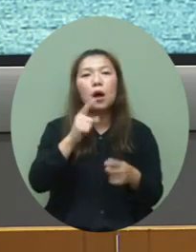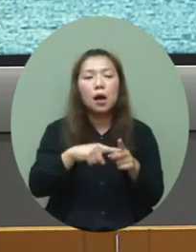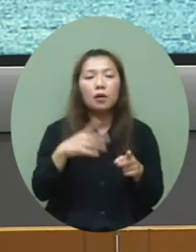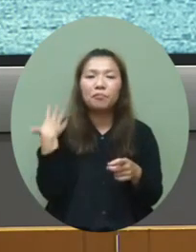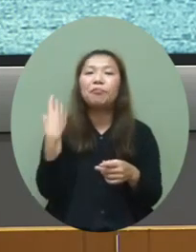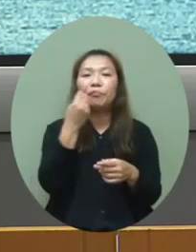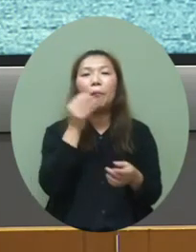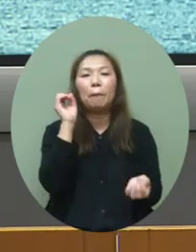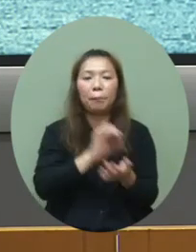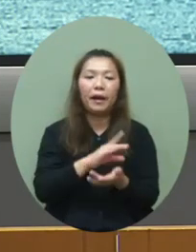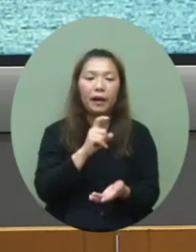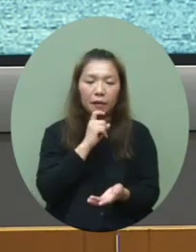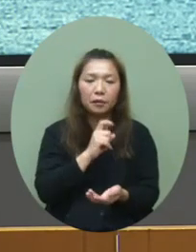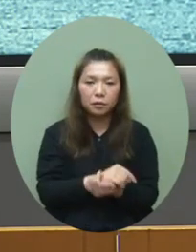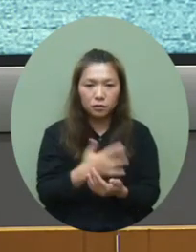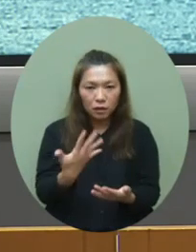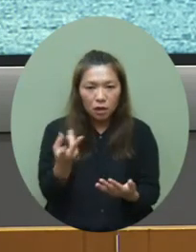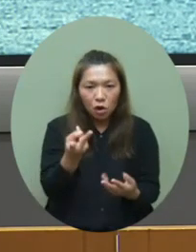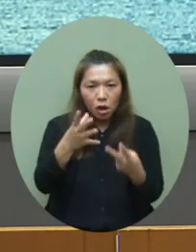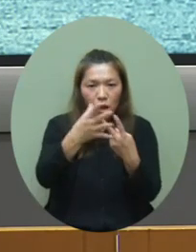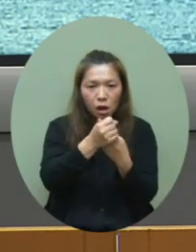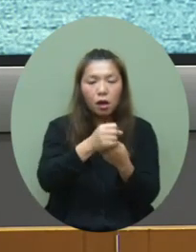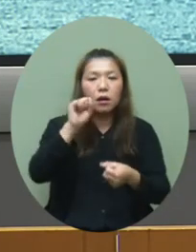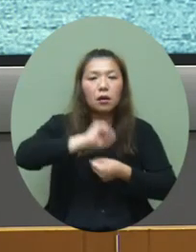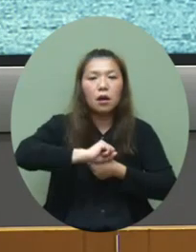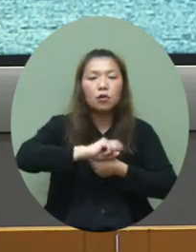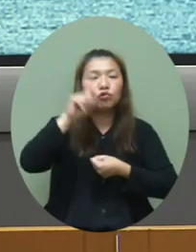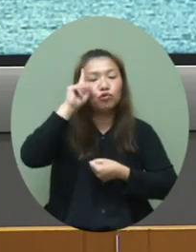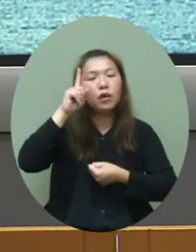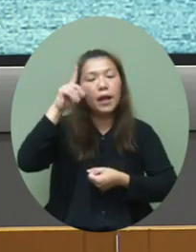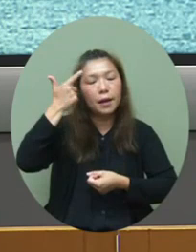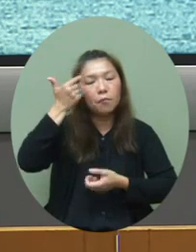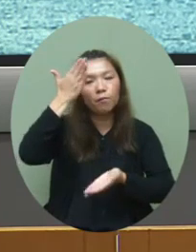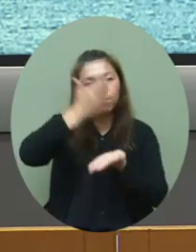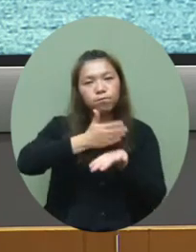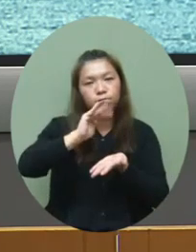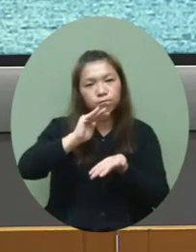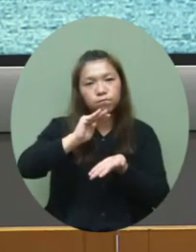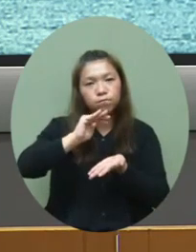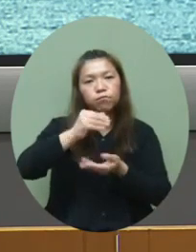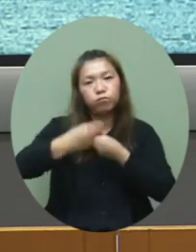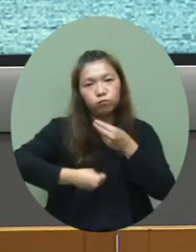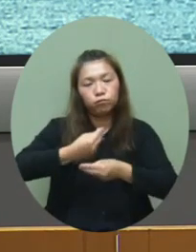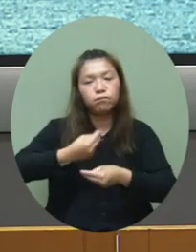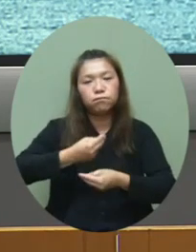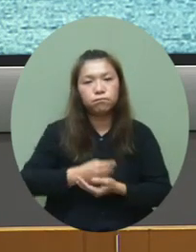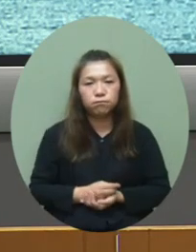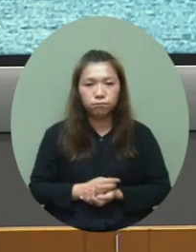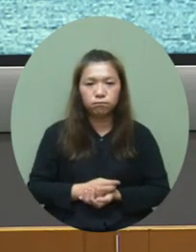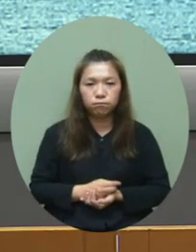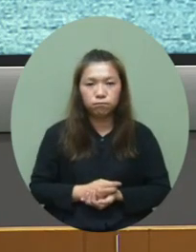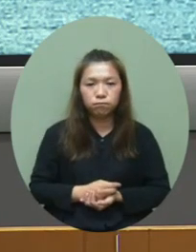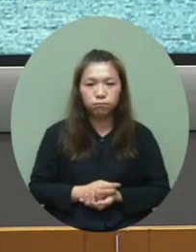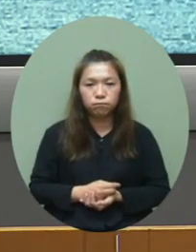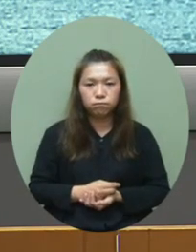即係曾經感染過嘅。咁呢兩樣加埋咧，就希望係可以阻止咗一啲傳播啦嚇。